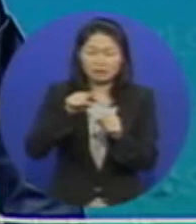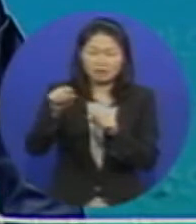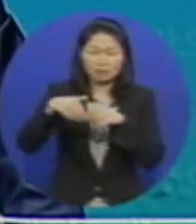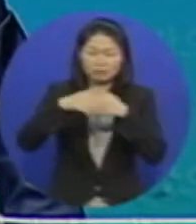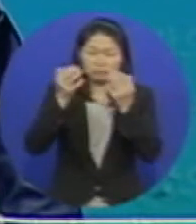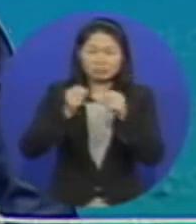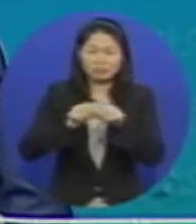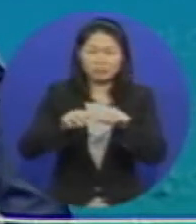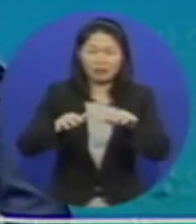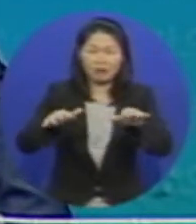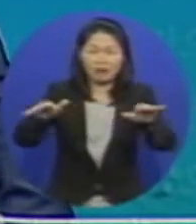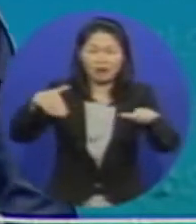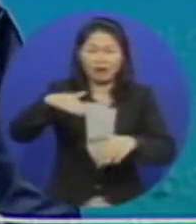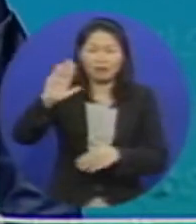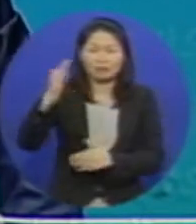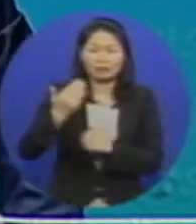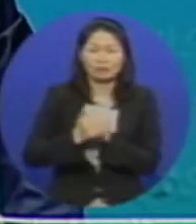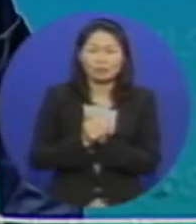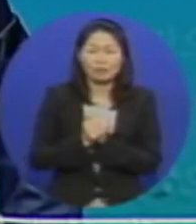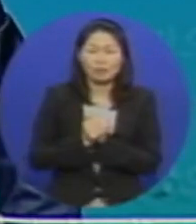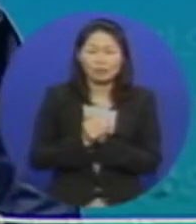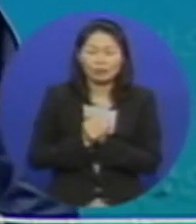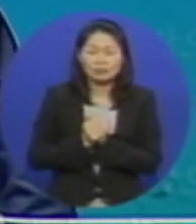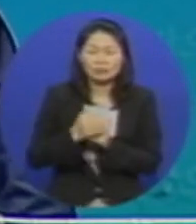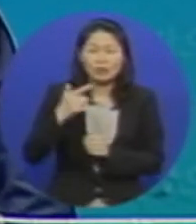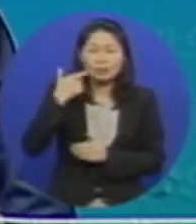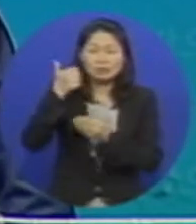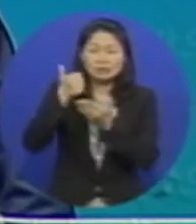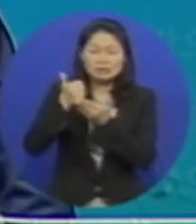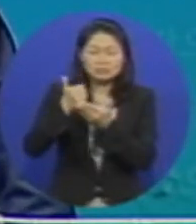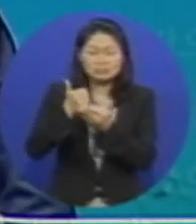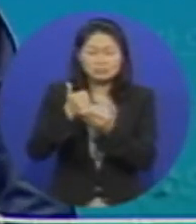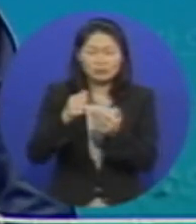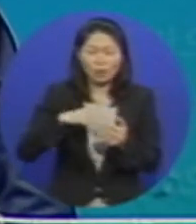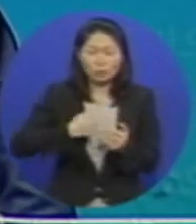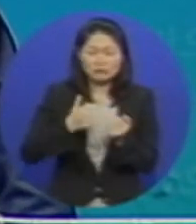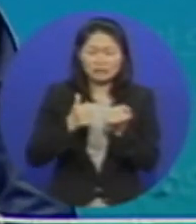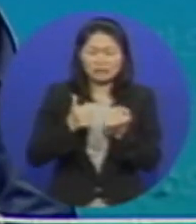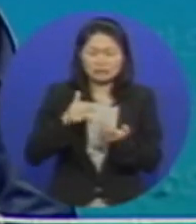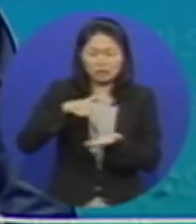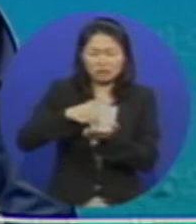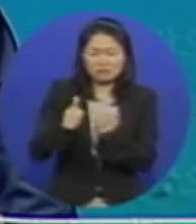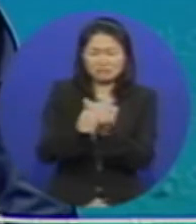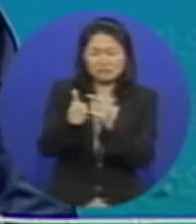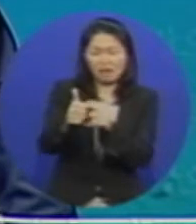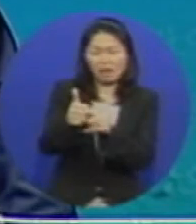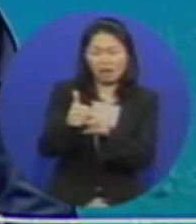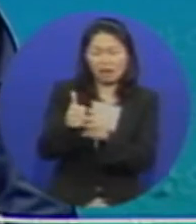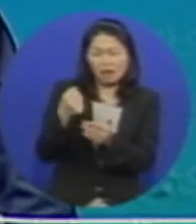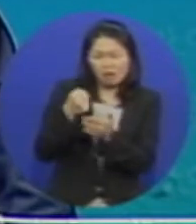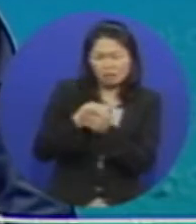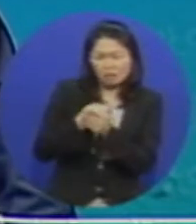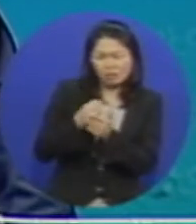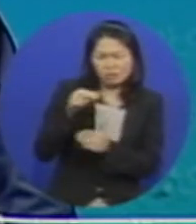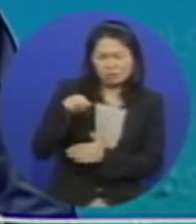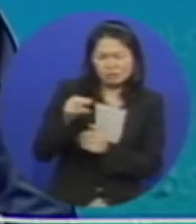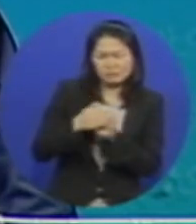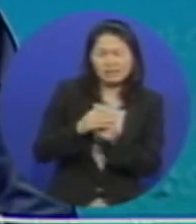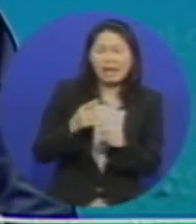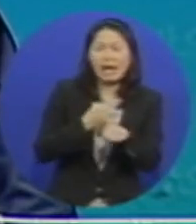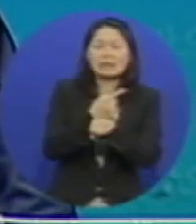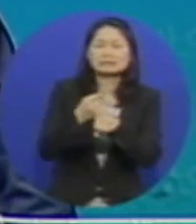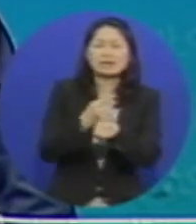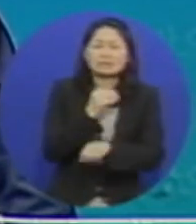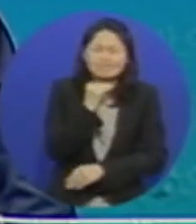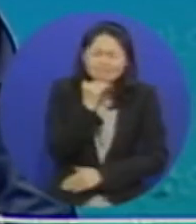가게 되고 목사님은 그래도 혼자 있는 신랑이 너무 애처로워 서 1시간을 기다려야 됩니다 혹시라도 늦게라도